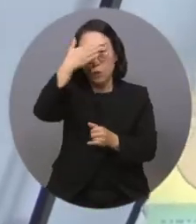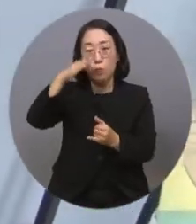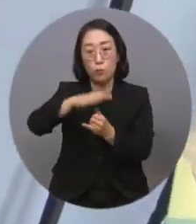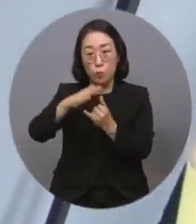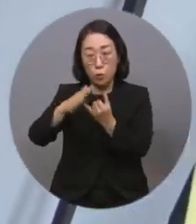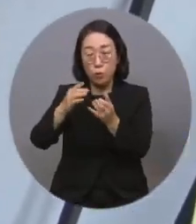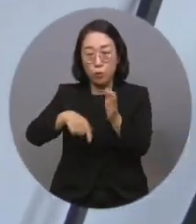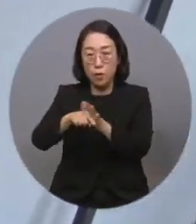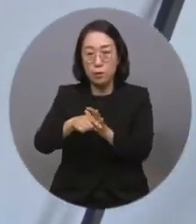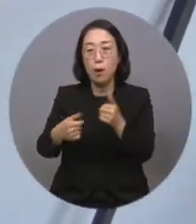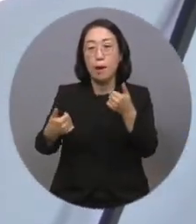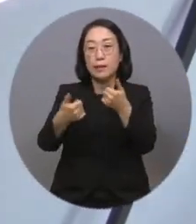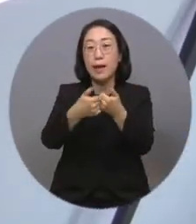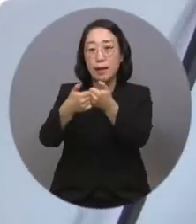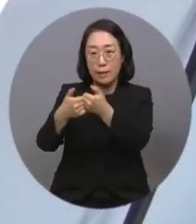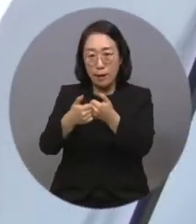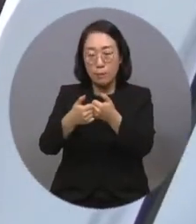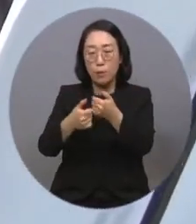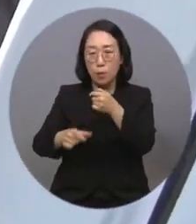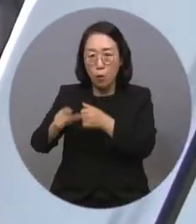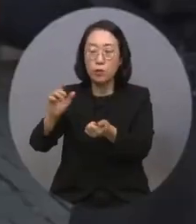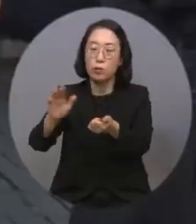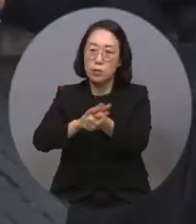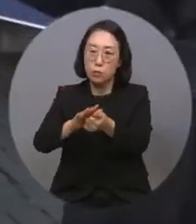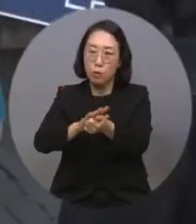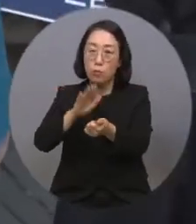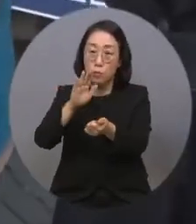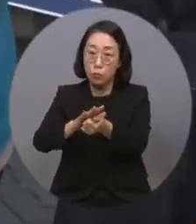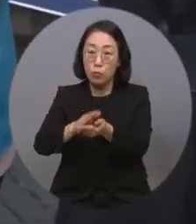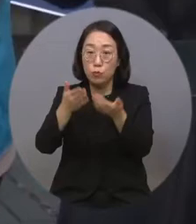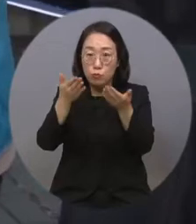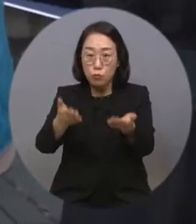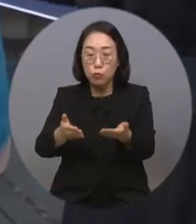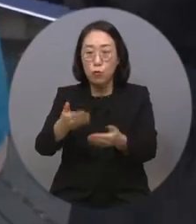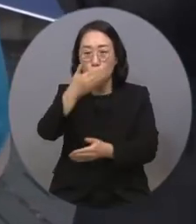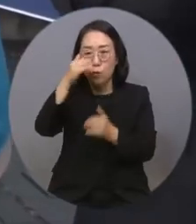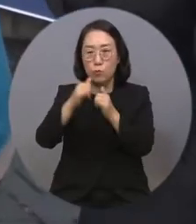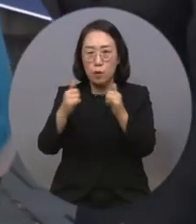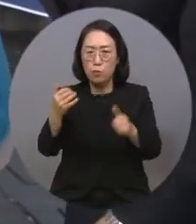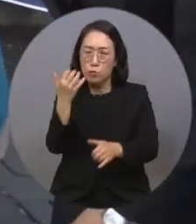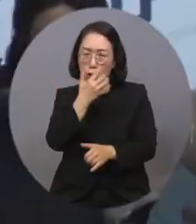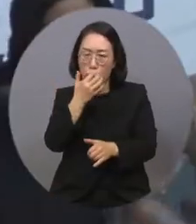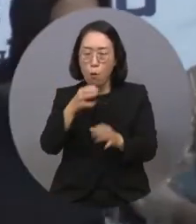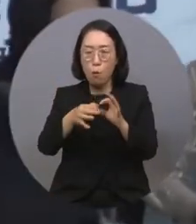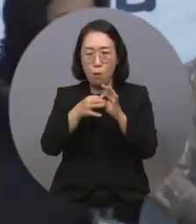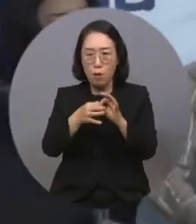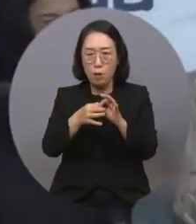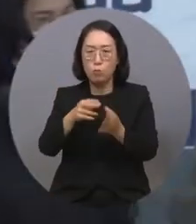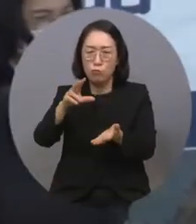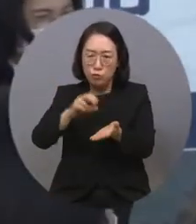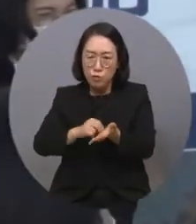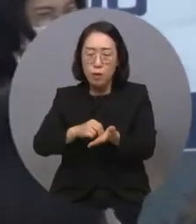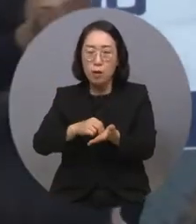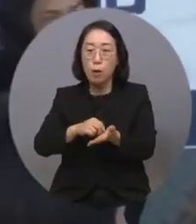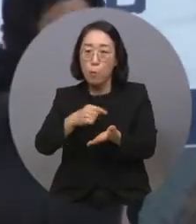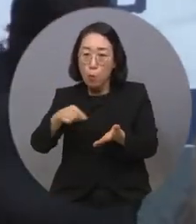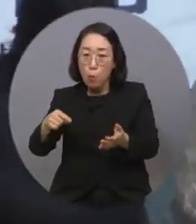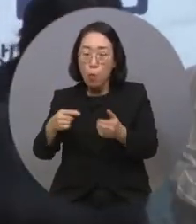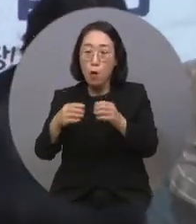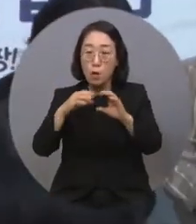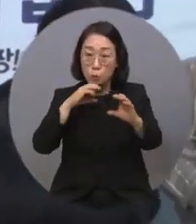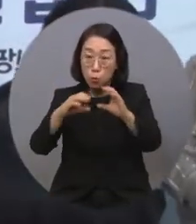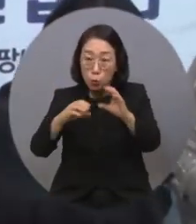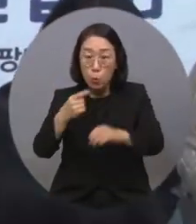대면 상담 진행과 다양한 지원을 제공하고 청소년들의 성착취에 대한 현실성을 소통해 성매매